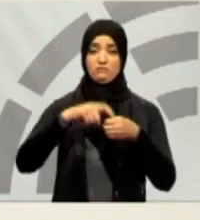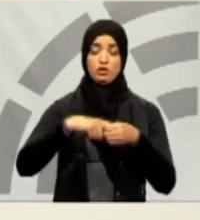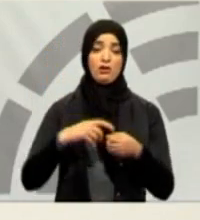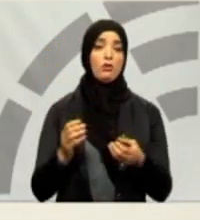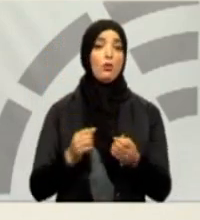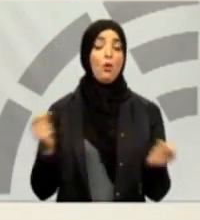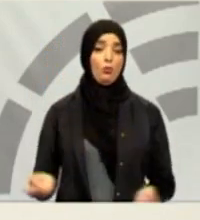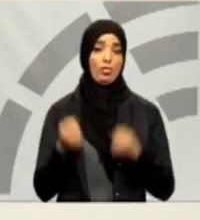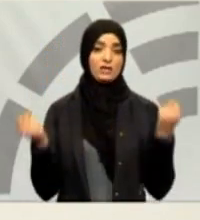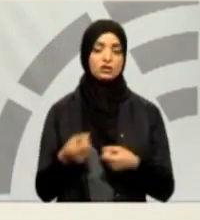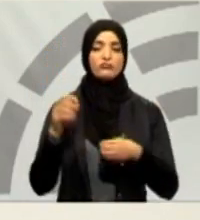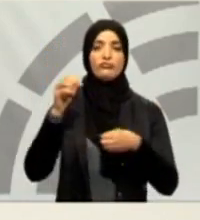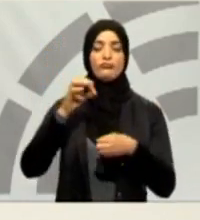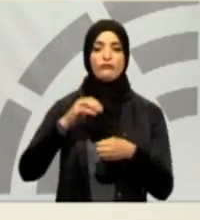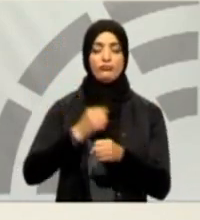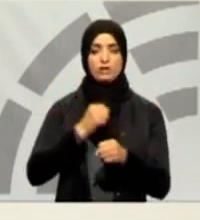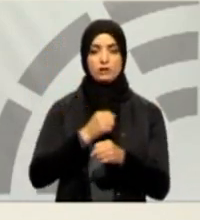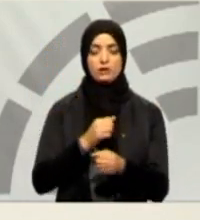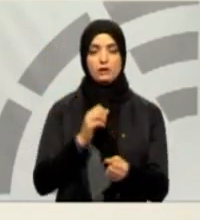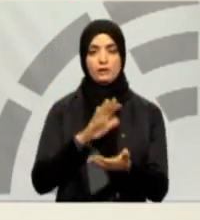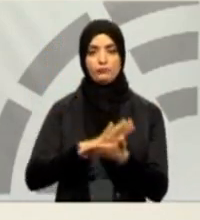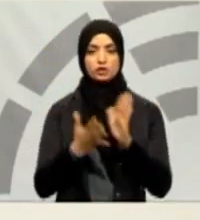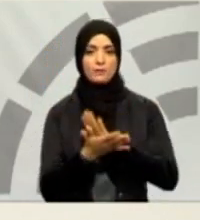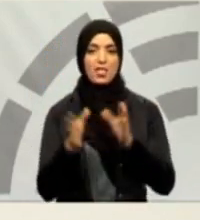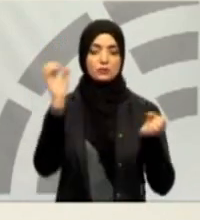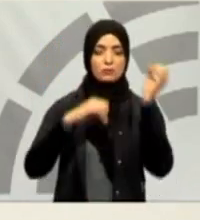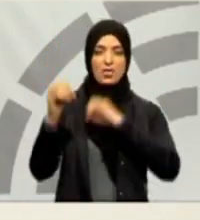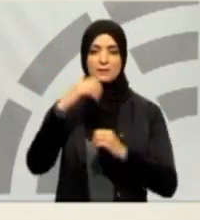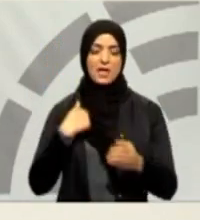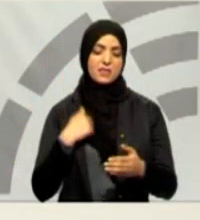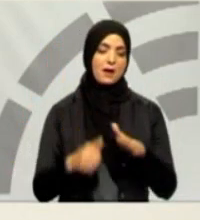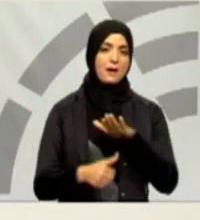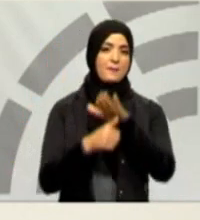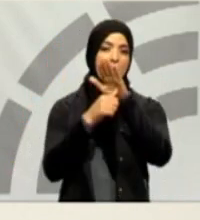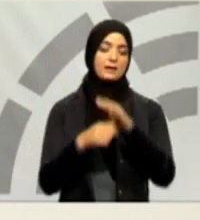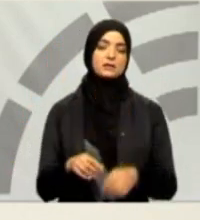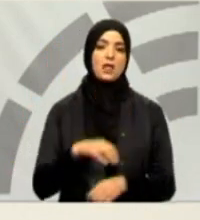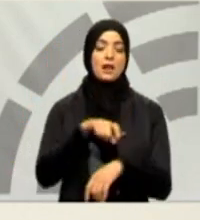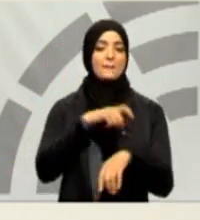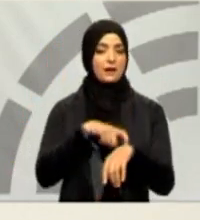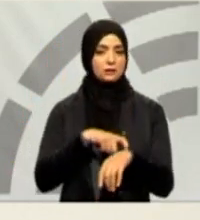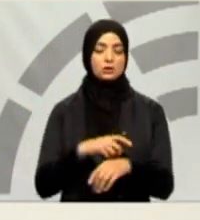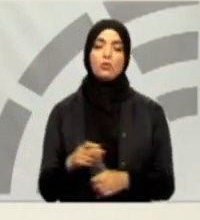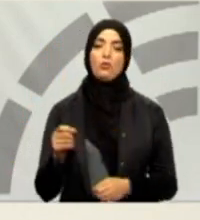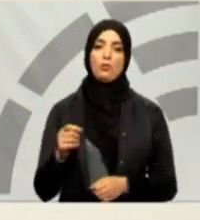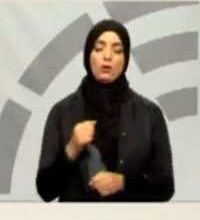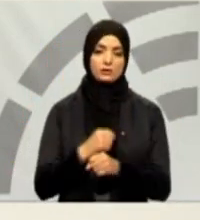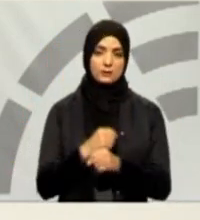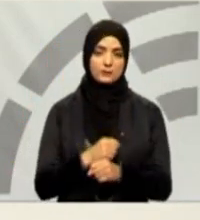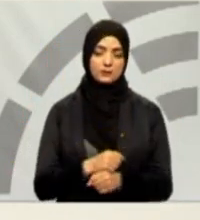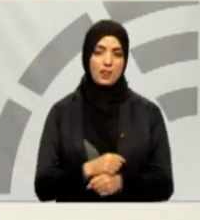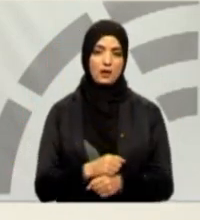والمنظمات او كمسؤول محلي في اطار ترقص الى العمل البلدي او كمشارك في